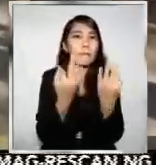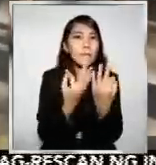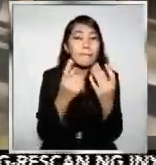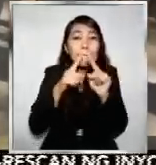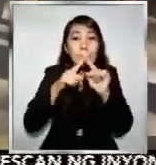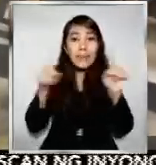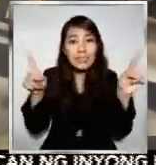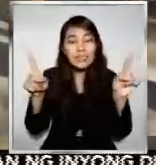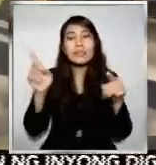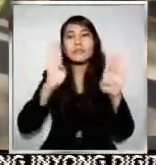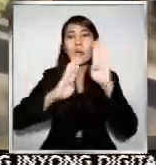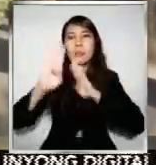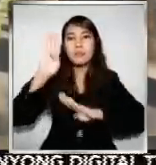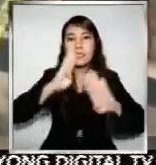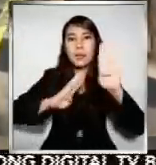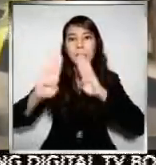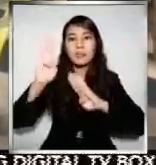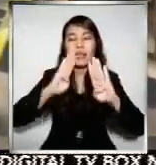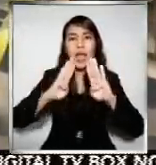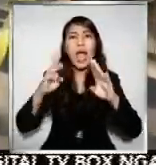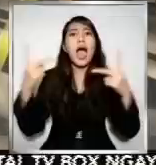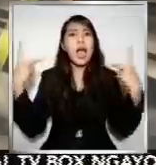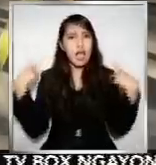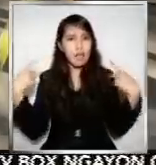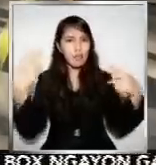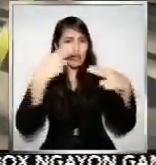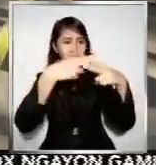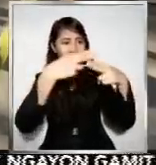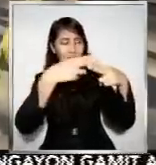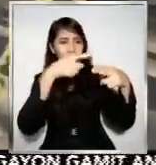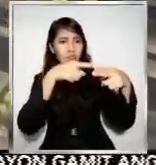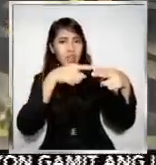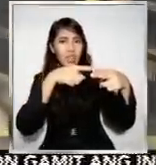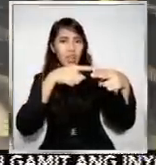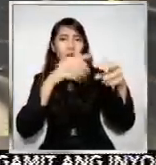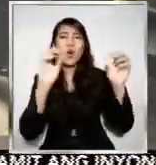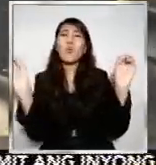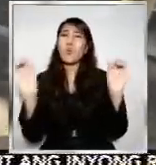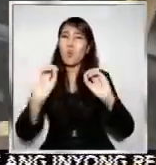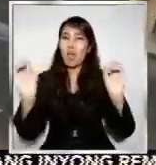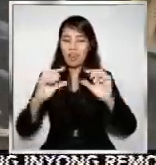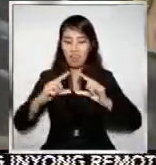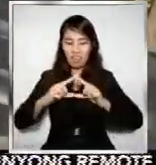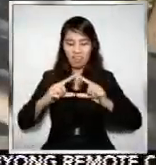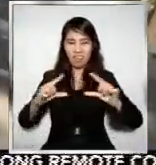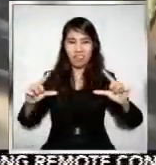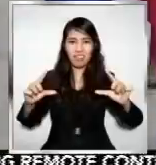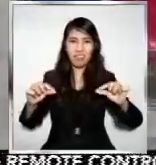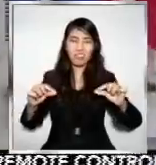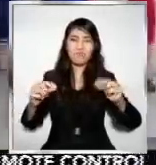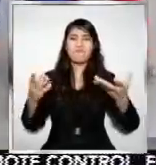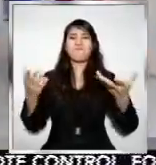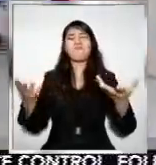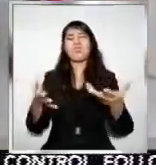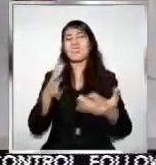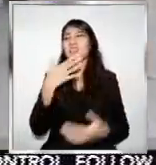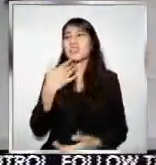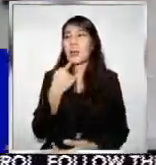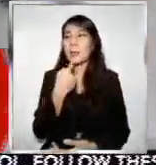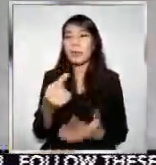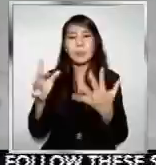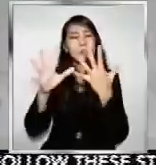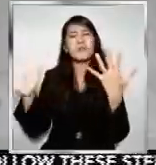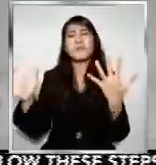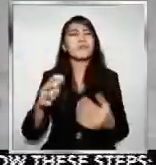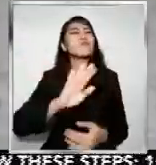kahit pasok ang pangalan niya sa master list, wala naman siyang dalang stub. Kaya pinali siya sa pila at pinabalik na lang. Sa payout kasi ng